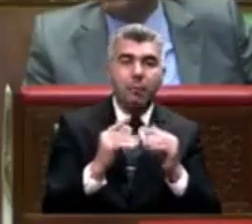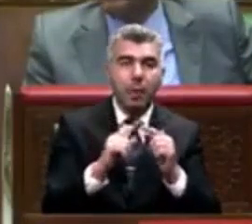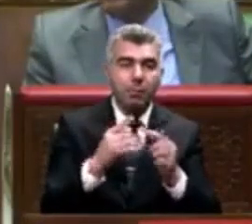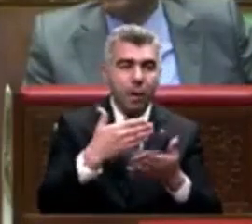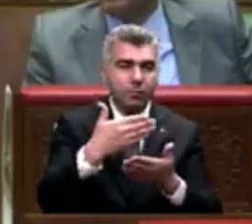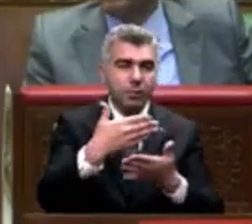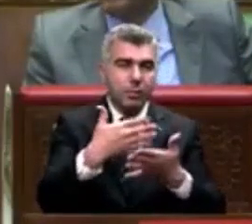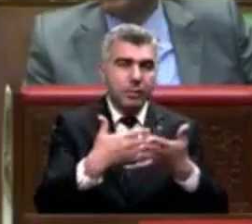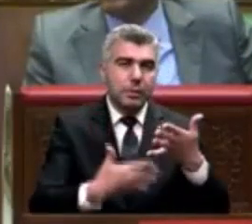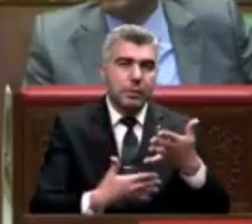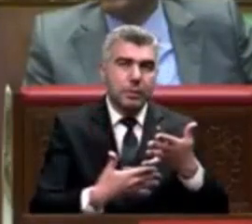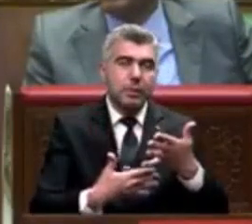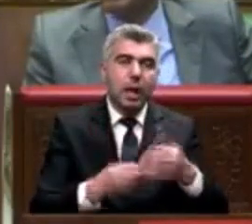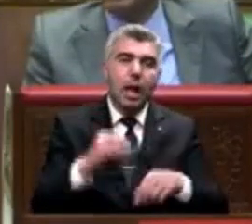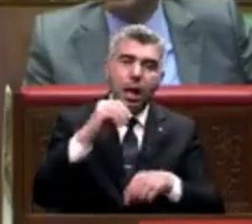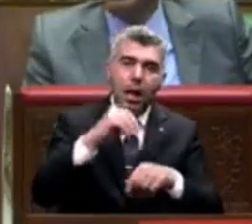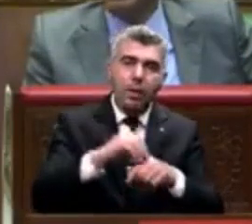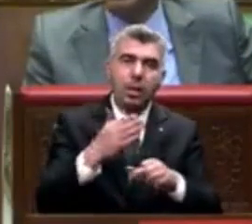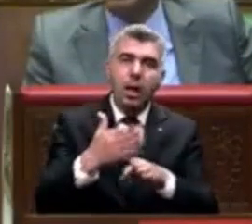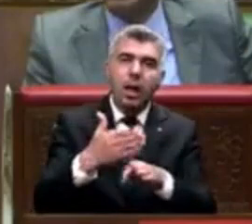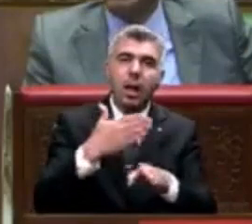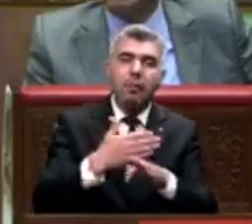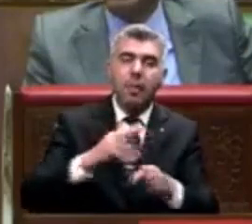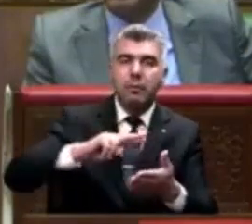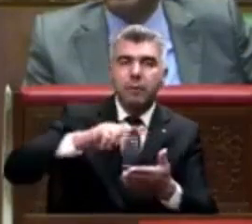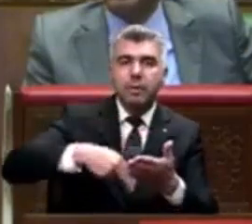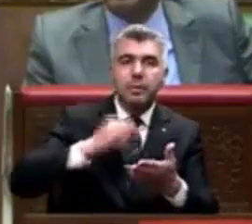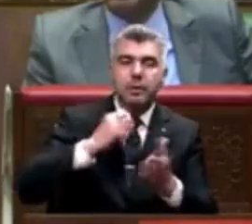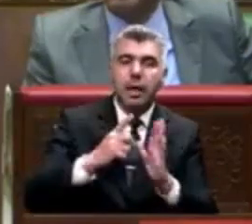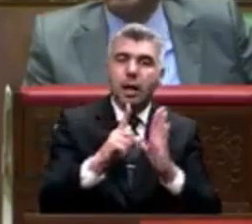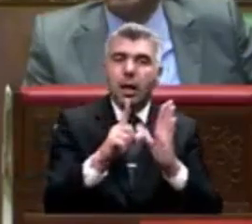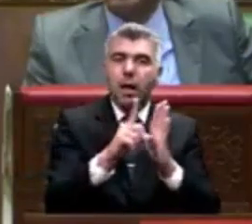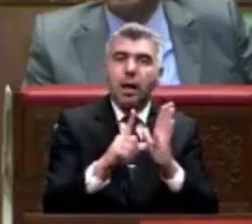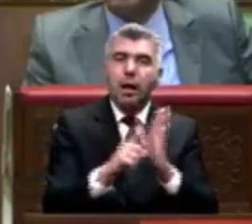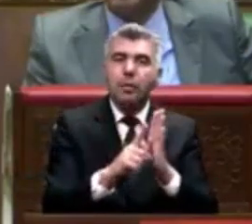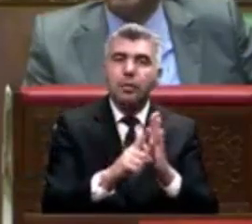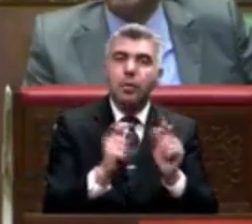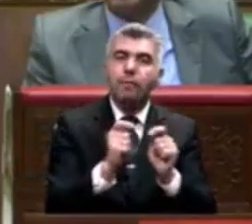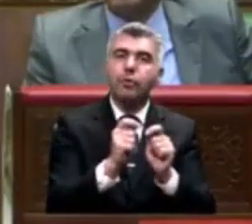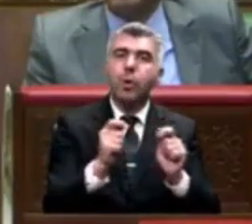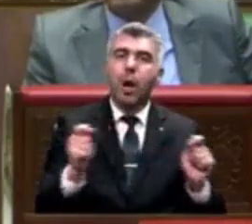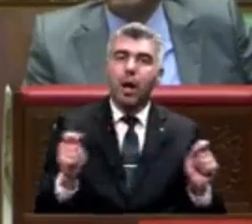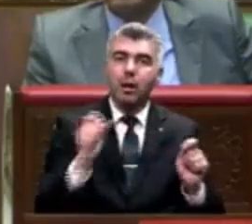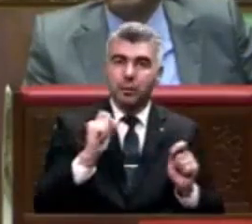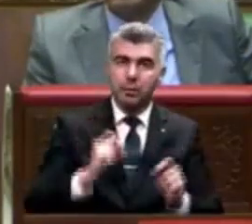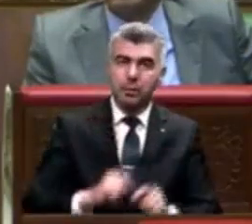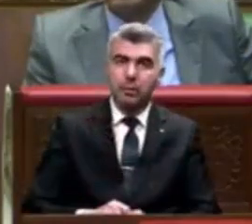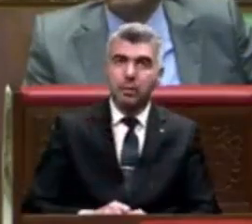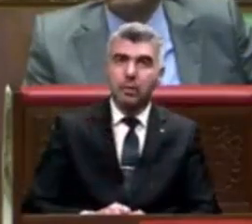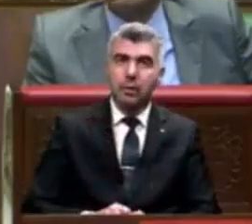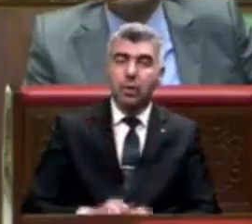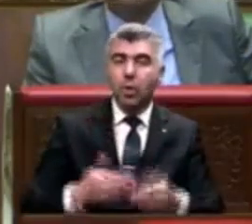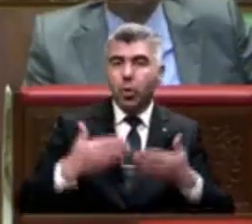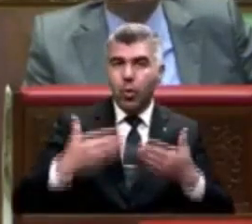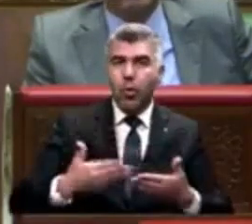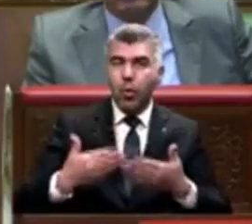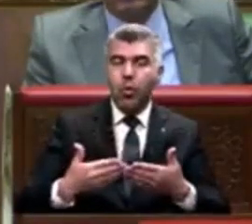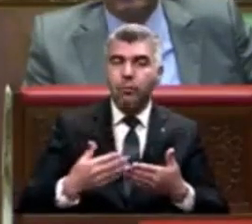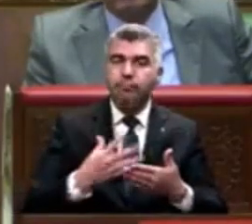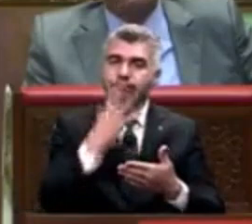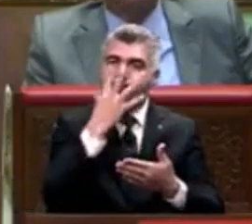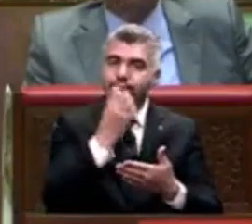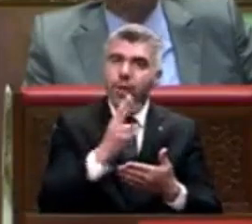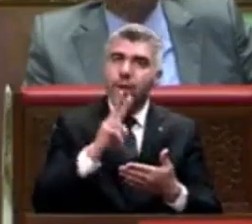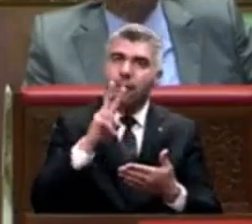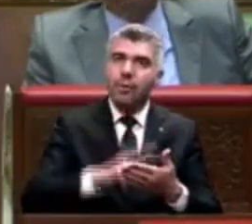فيها مجموعه ديال الملاحظات اللي غادي ترجع لنا قبل ما توضع النظام الاساسي في الجريده الرسميه. وبالتالي اليوم ماسوف على هذا النظام الاساسي.